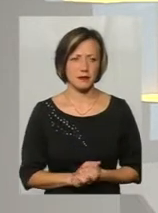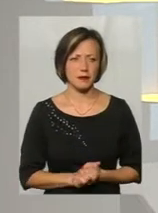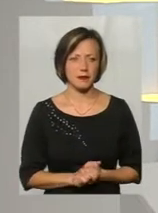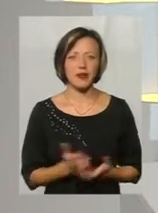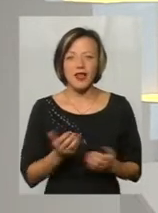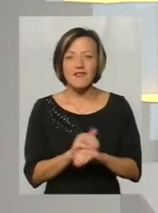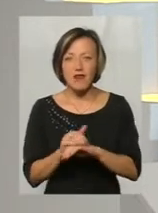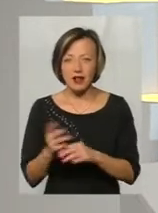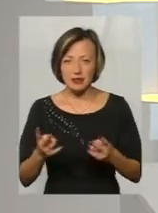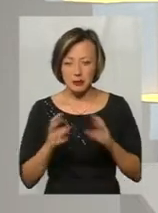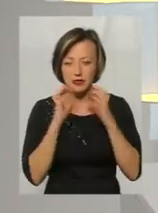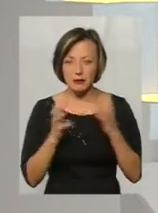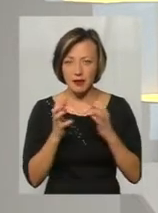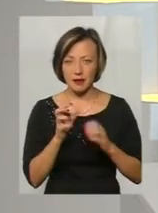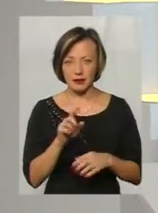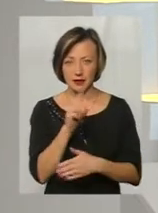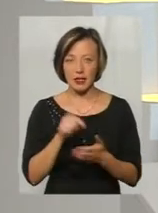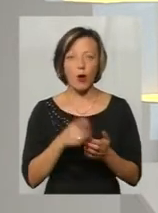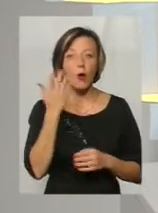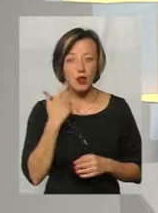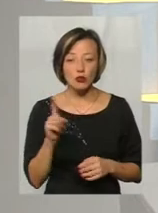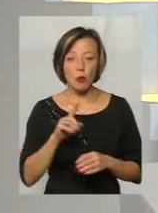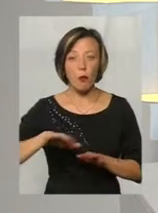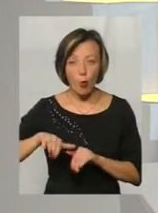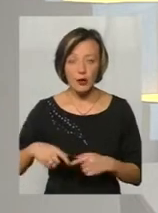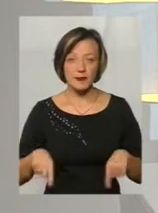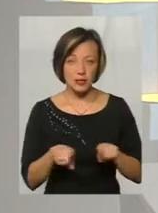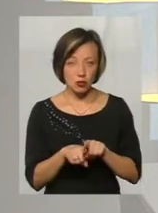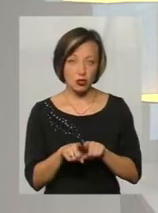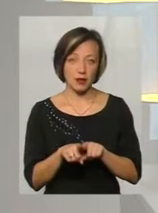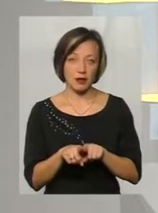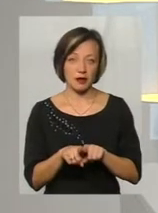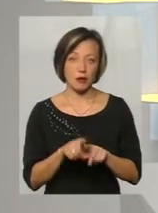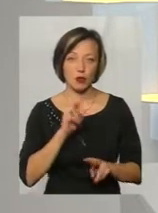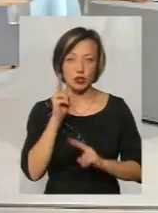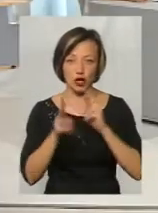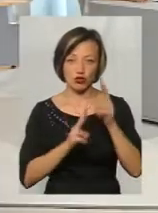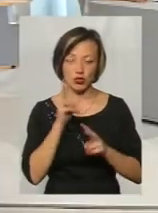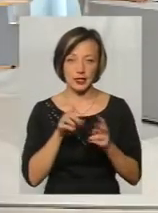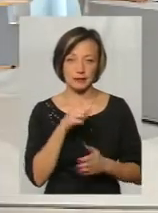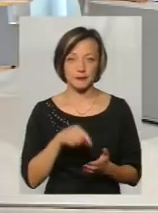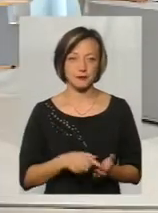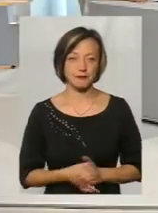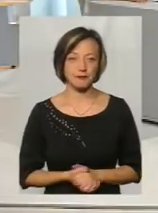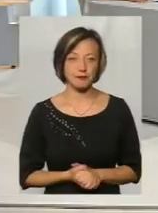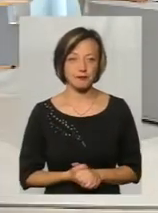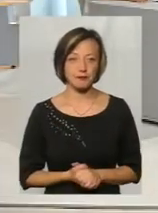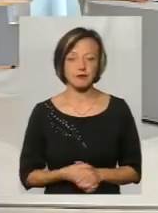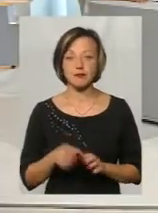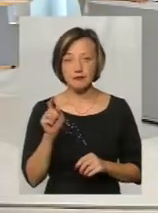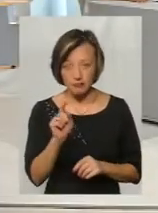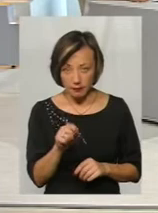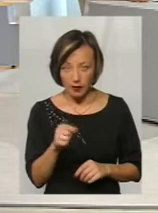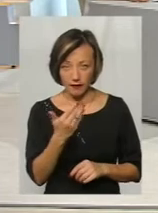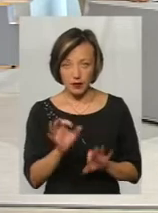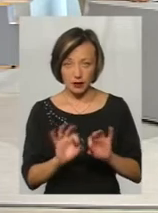які факти треба зберегти і коли для того, щоб потім все ж таки поскаржитись? Зокрема, по цьому випадку, то,